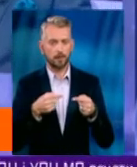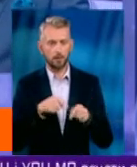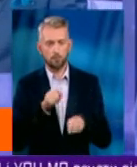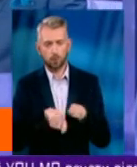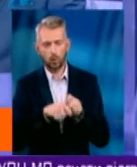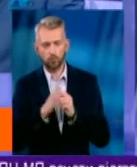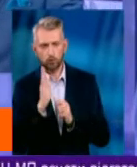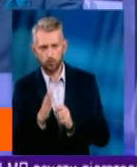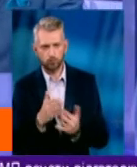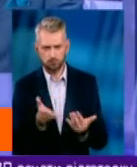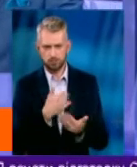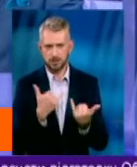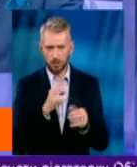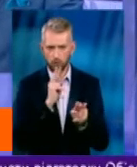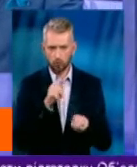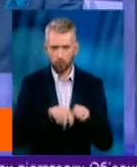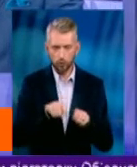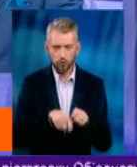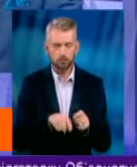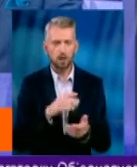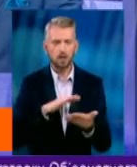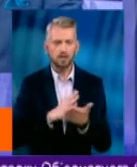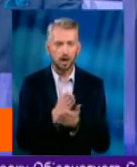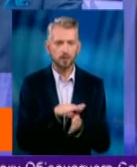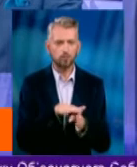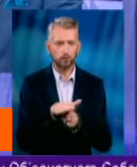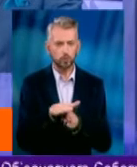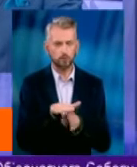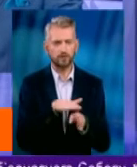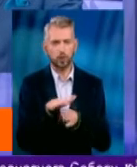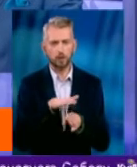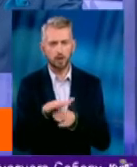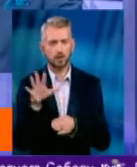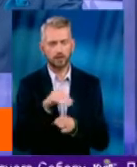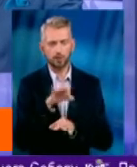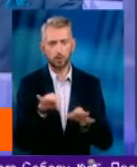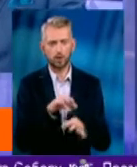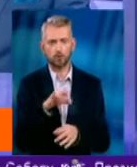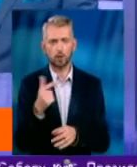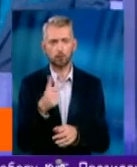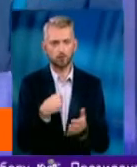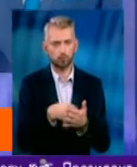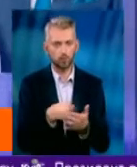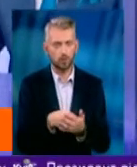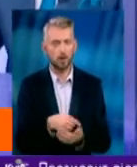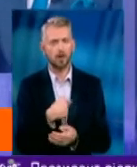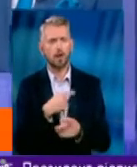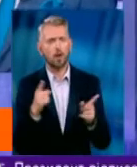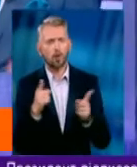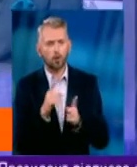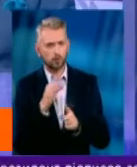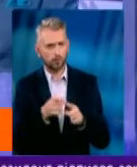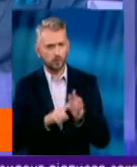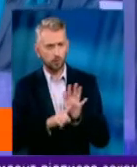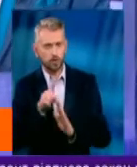проконтролюємо і контролюємо на сьогодні якість і повноту виконання всіх проєктів по громадському бюджету. Я коротко про це почав